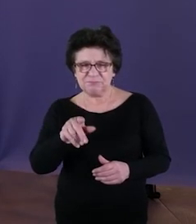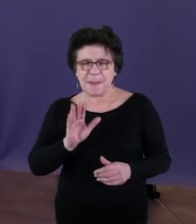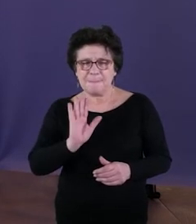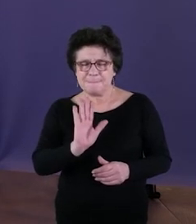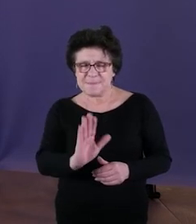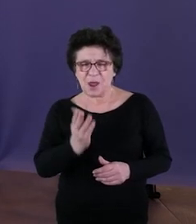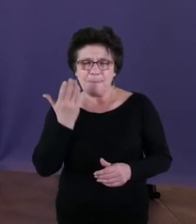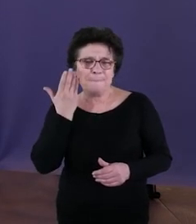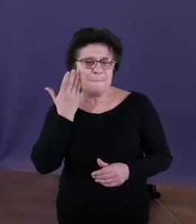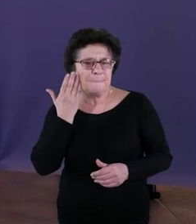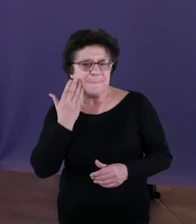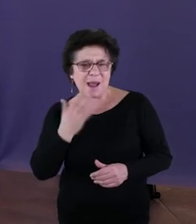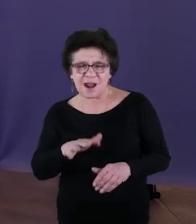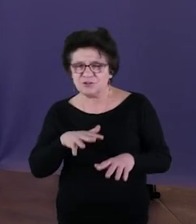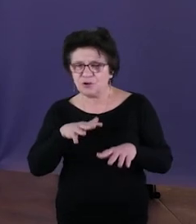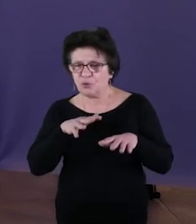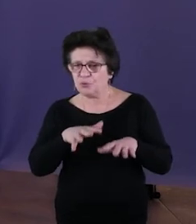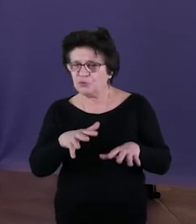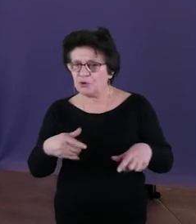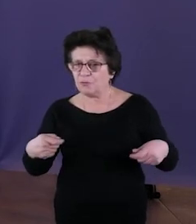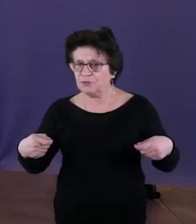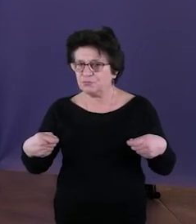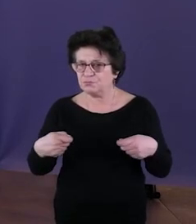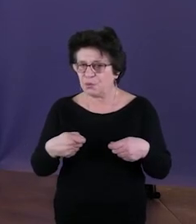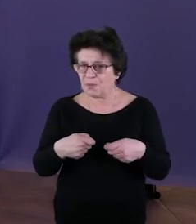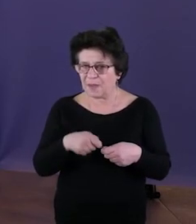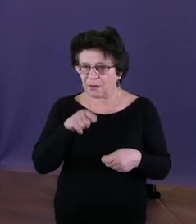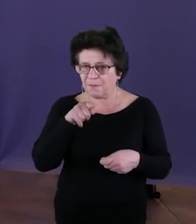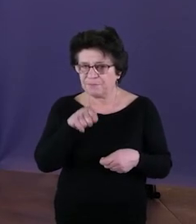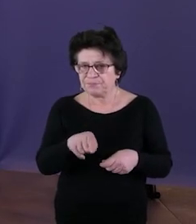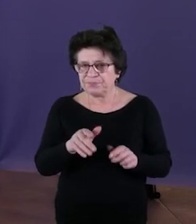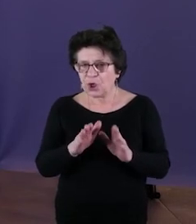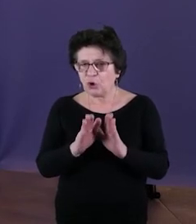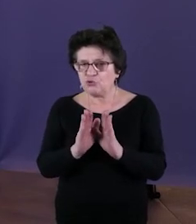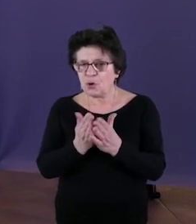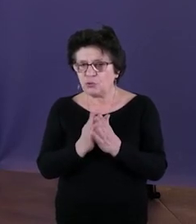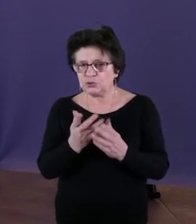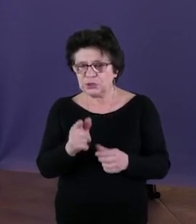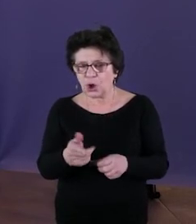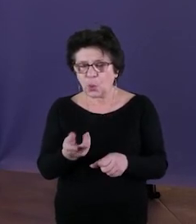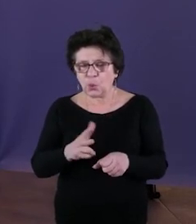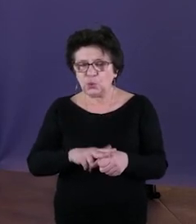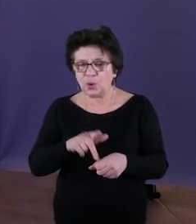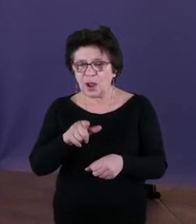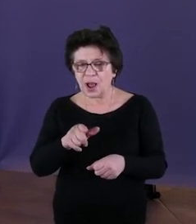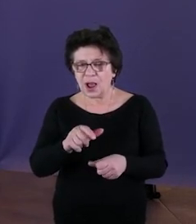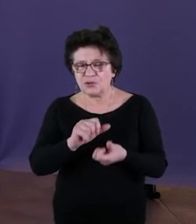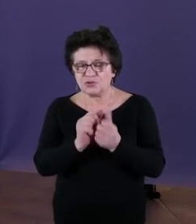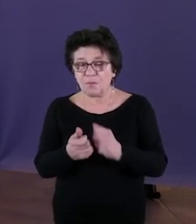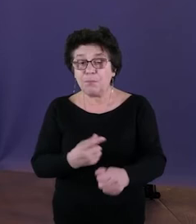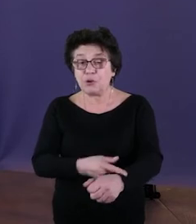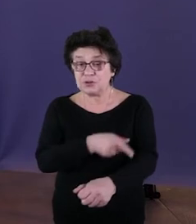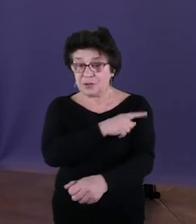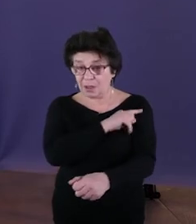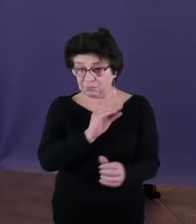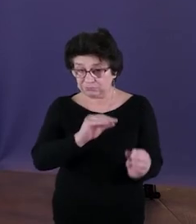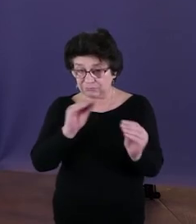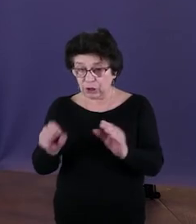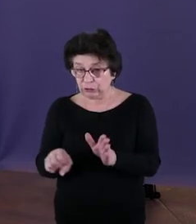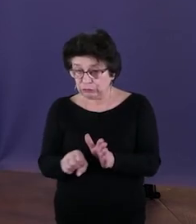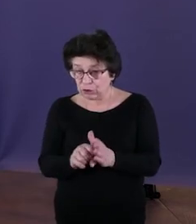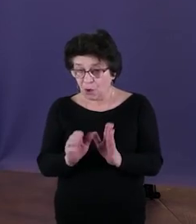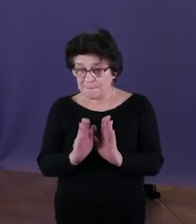wspólnego z tymi zbiorami które są w Poznaniu więc wszystko to zaskakująco Ale się